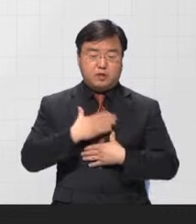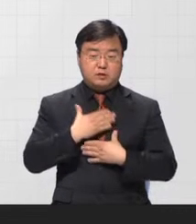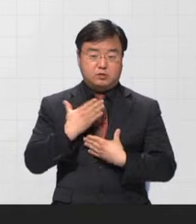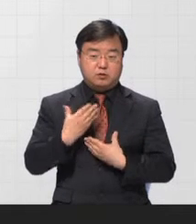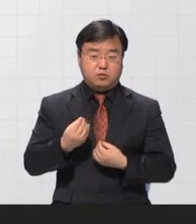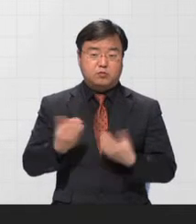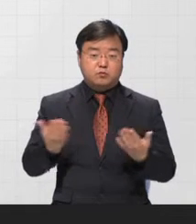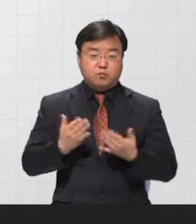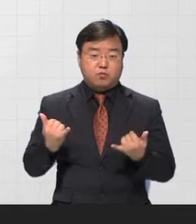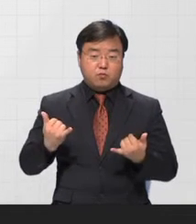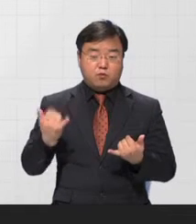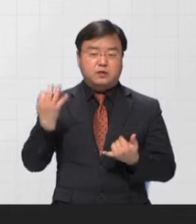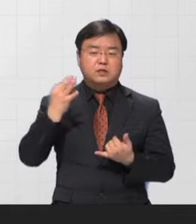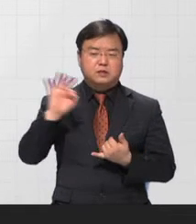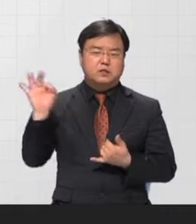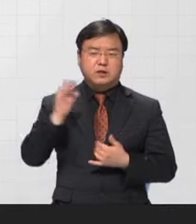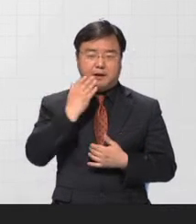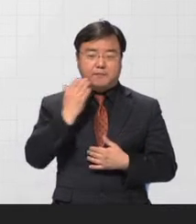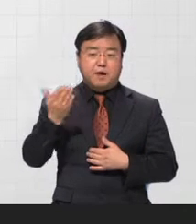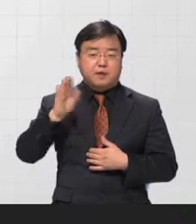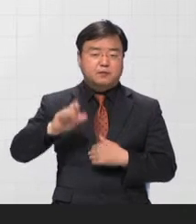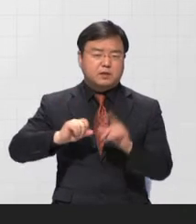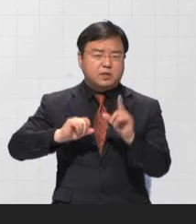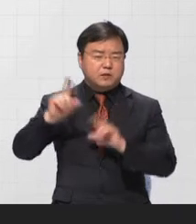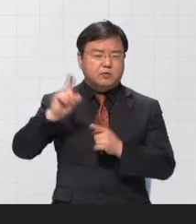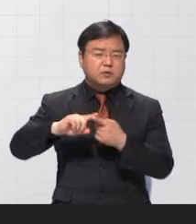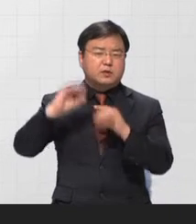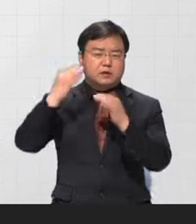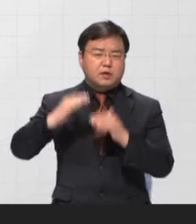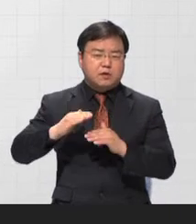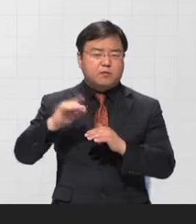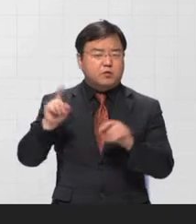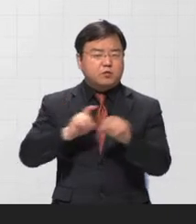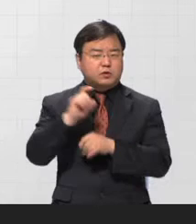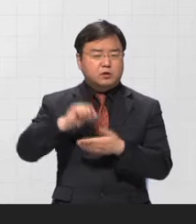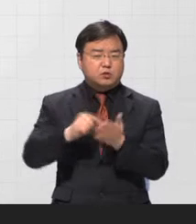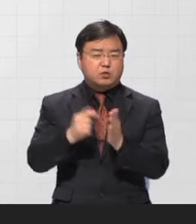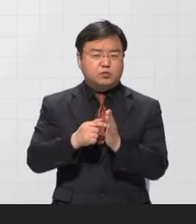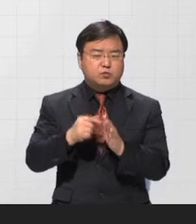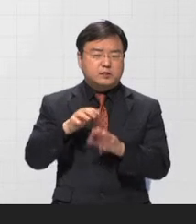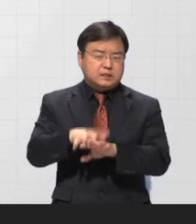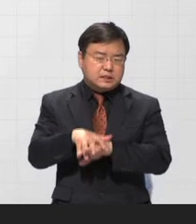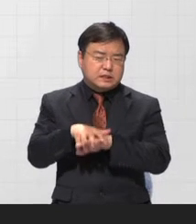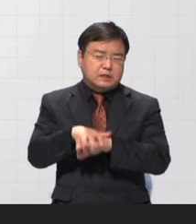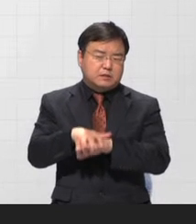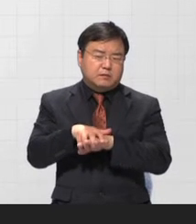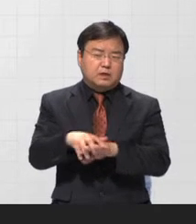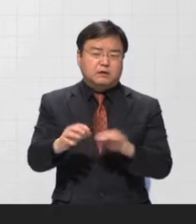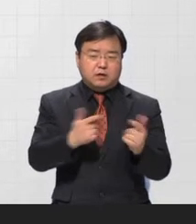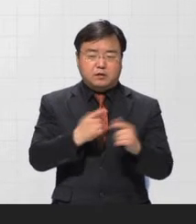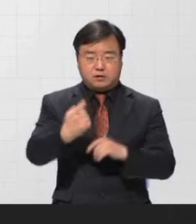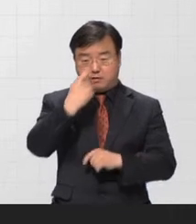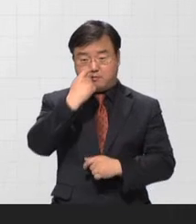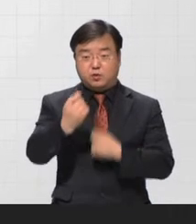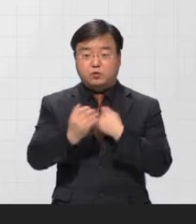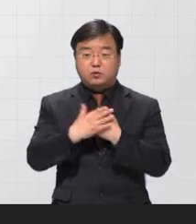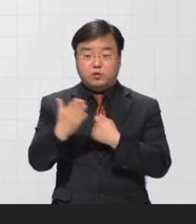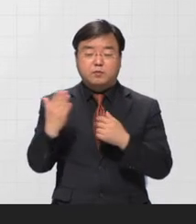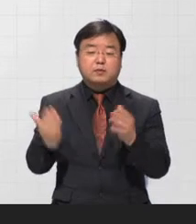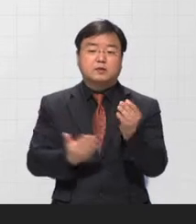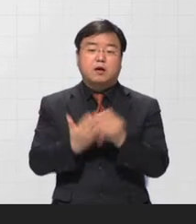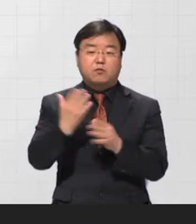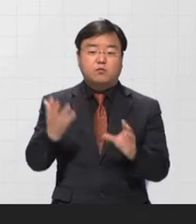14시간 가운데 대부분인 10시간이 응급처치 나 심폐소생술 교육 이어서 종합적인 사고나 재난 상황에 대처하기